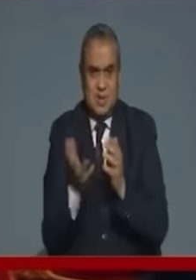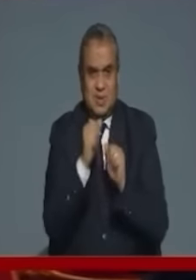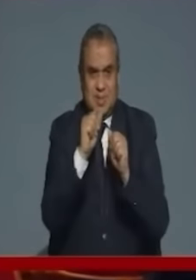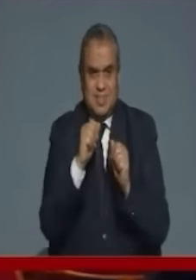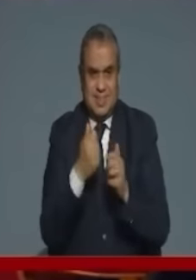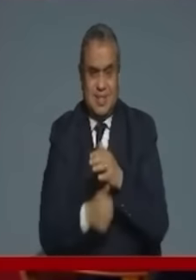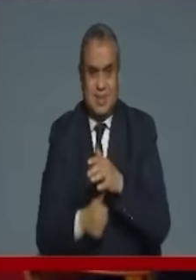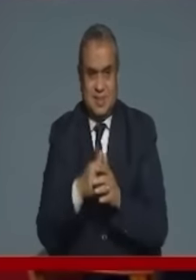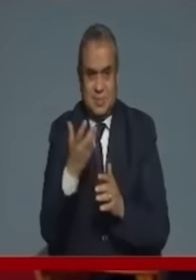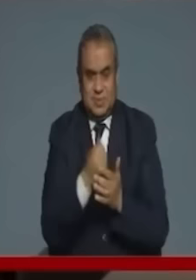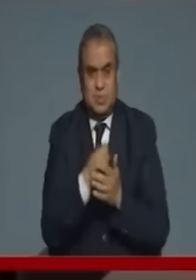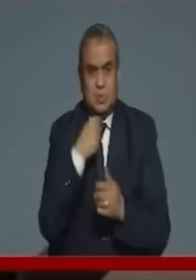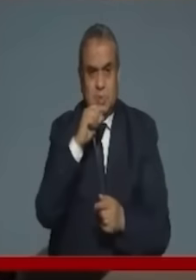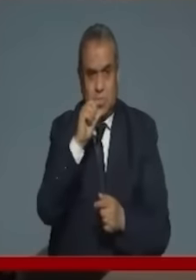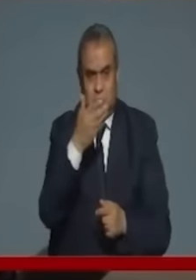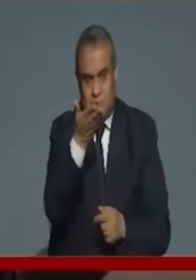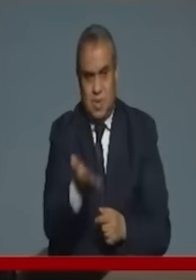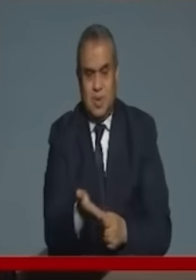استريحي، اتفضلي اتفضلي.